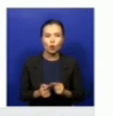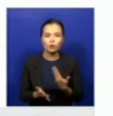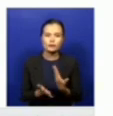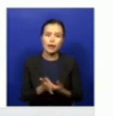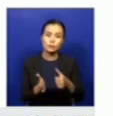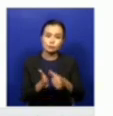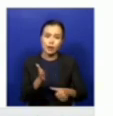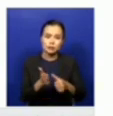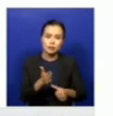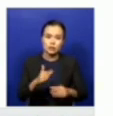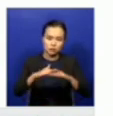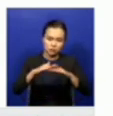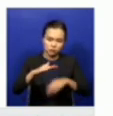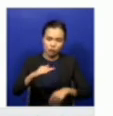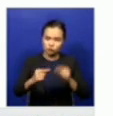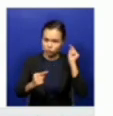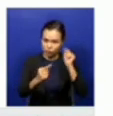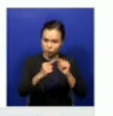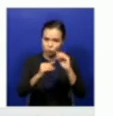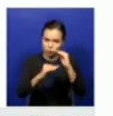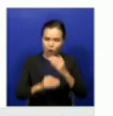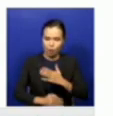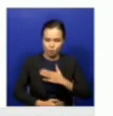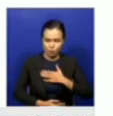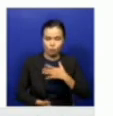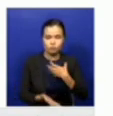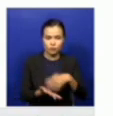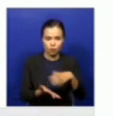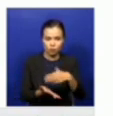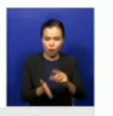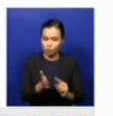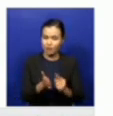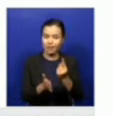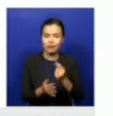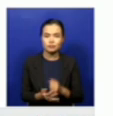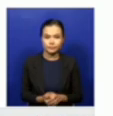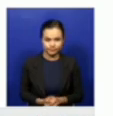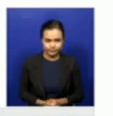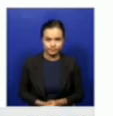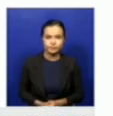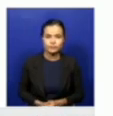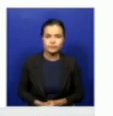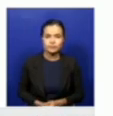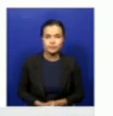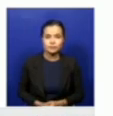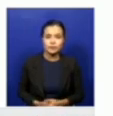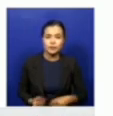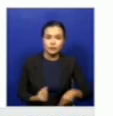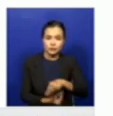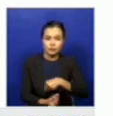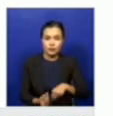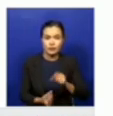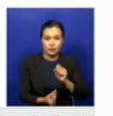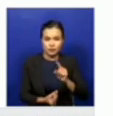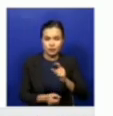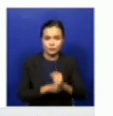กว่าเป้าที่ผมได้กราบเรียนท่านประธานไปเรียบร้อยท่านประธานครับการคาดการเศรษฐกิจของ